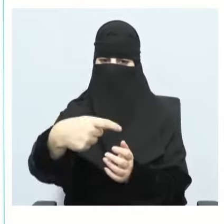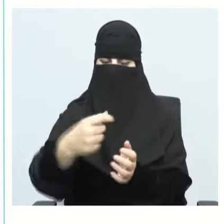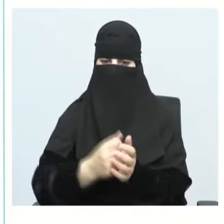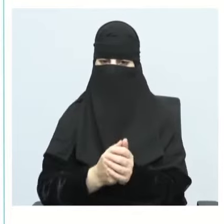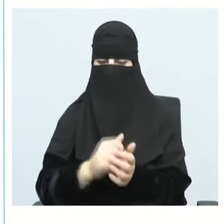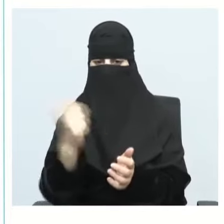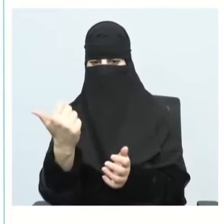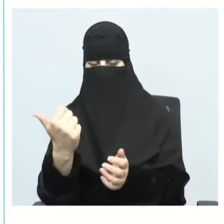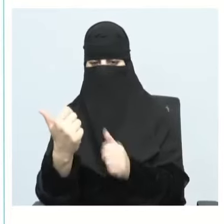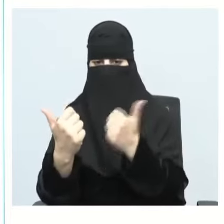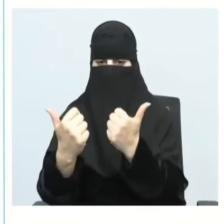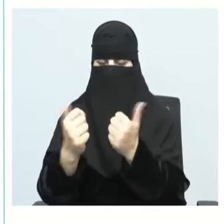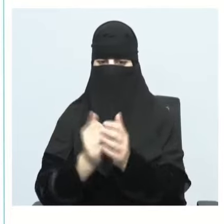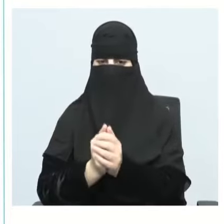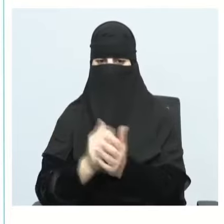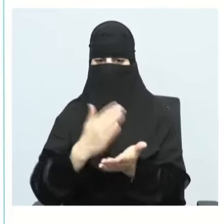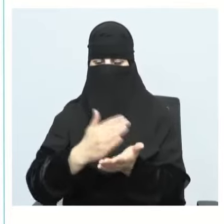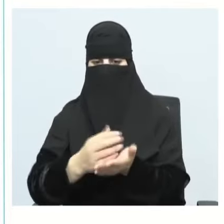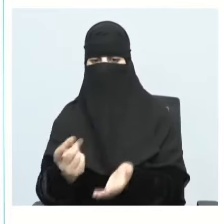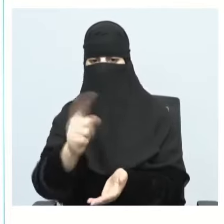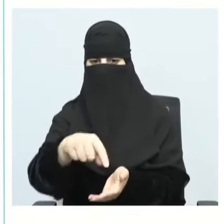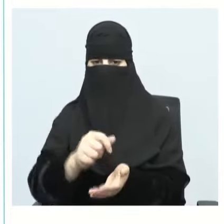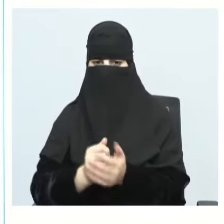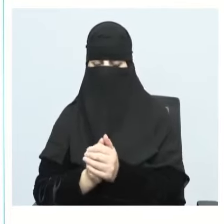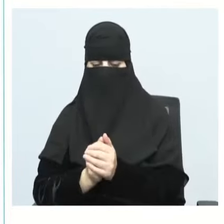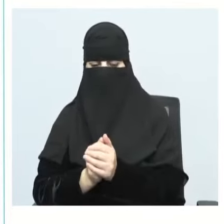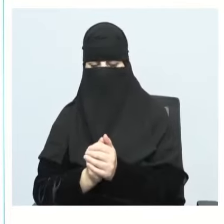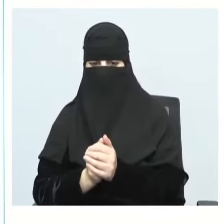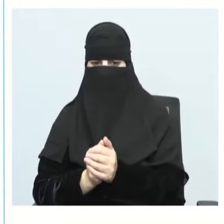6 نكمل مره ثانيه